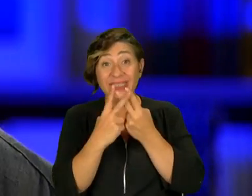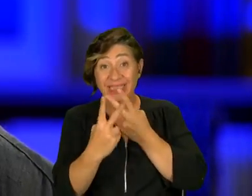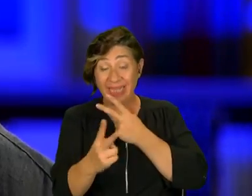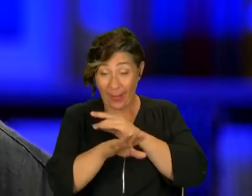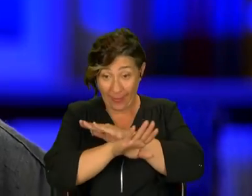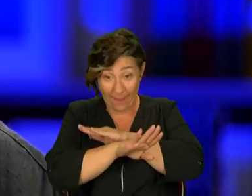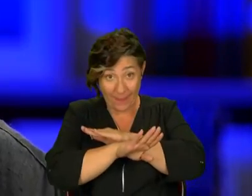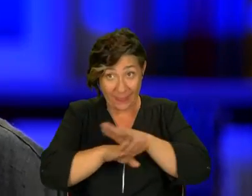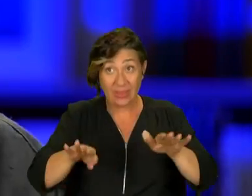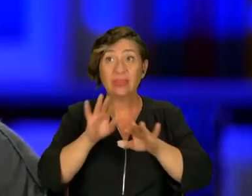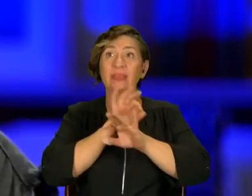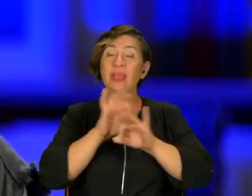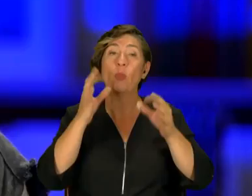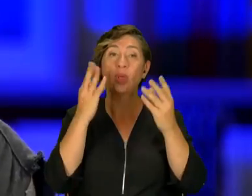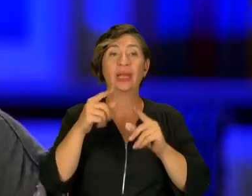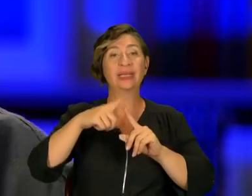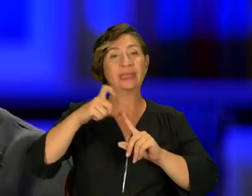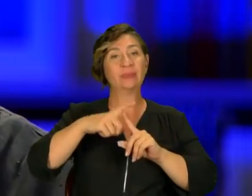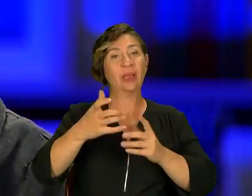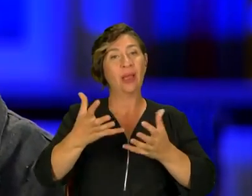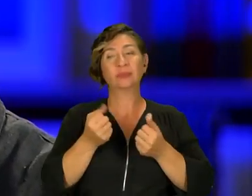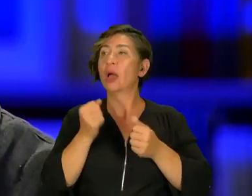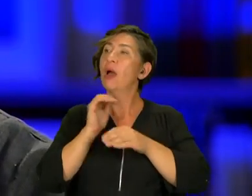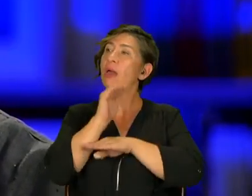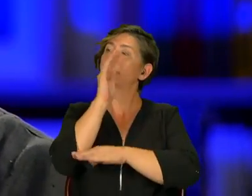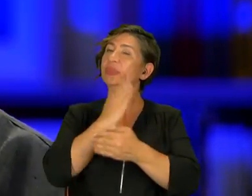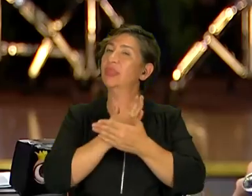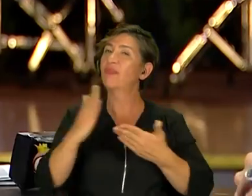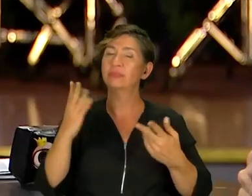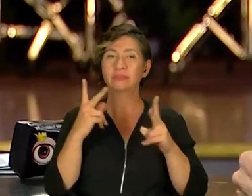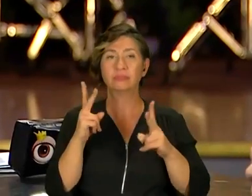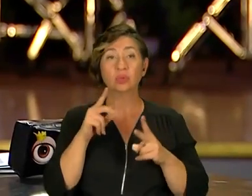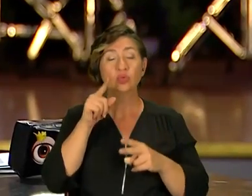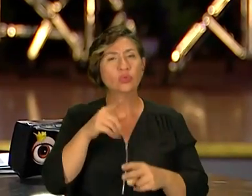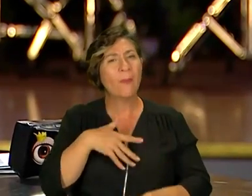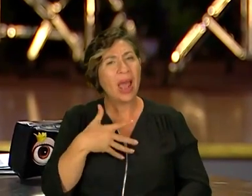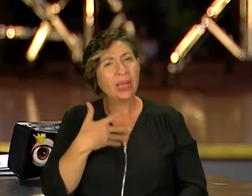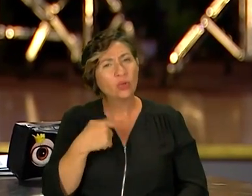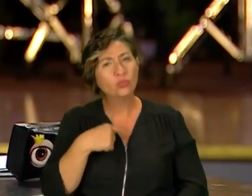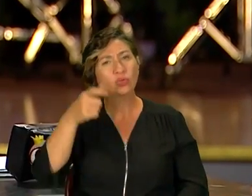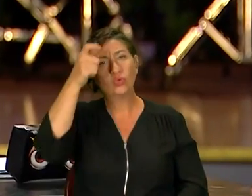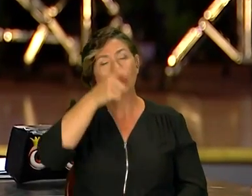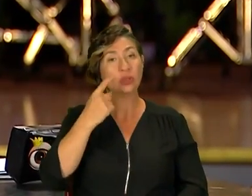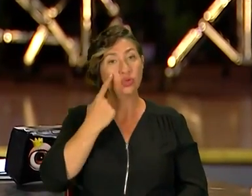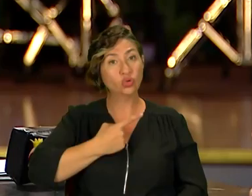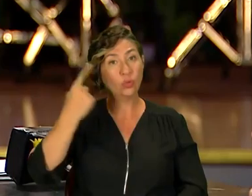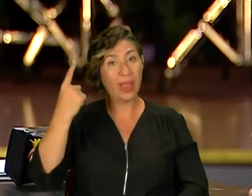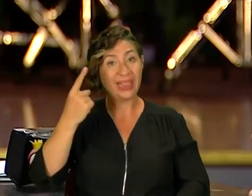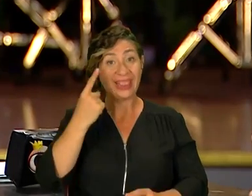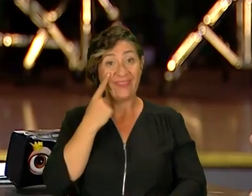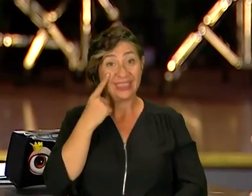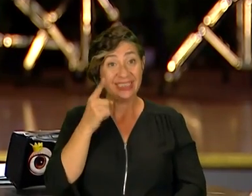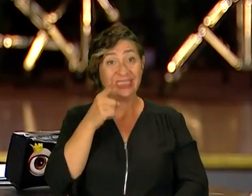zaman tam olarak kimliğini alıp hayatına devam edebiliyorsun. Bu aşamada şunu merak ediyorum. Türkiye Cumhuriyeti